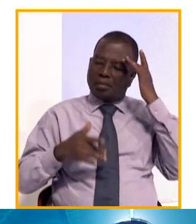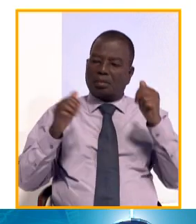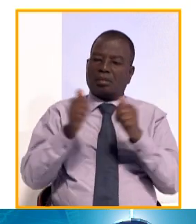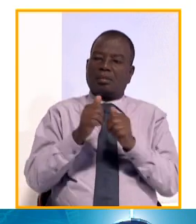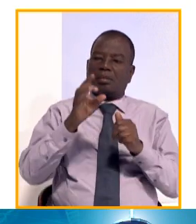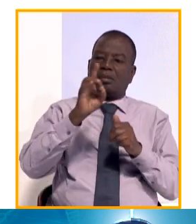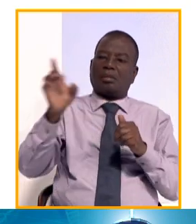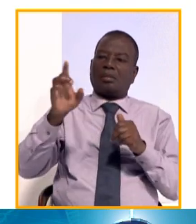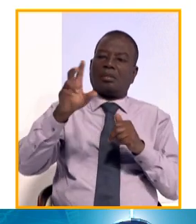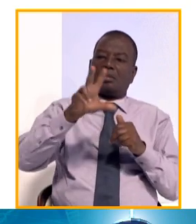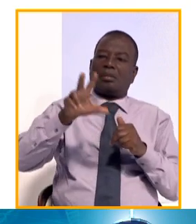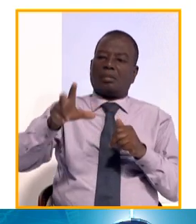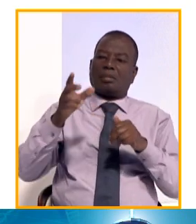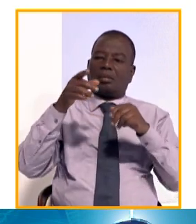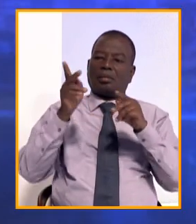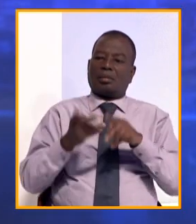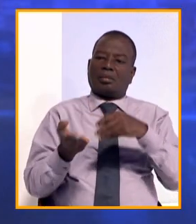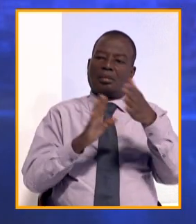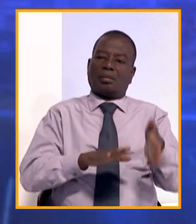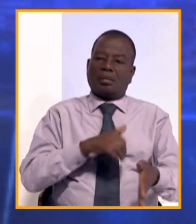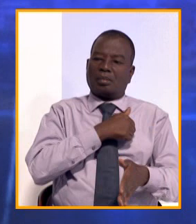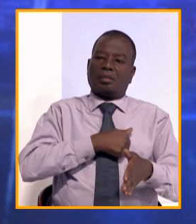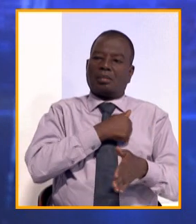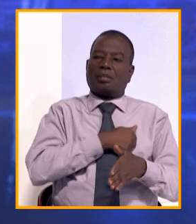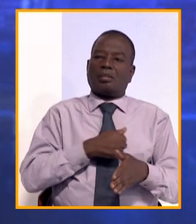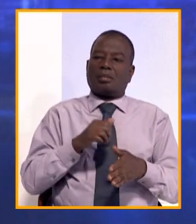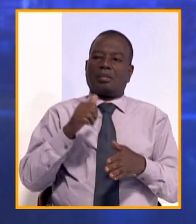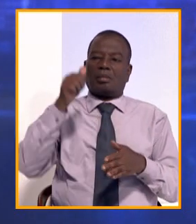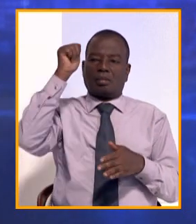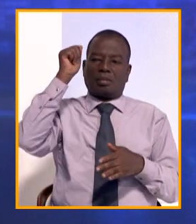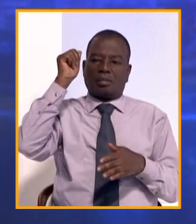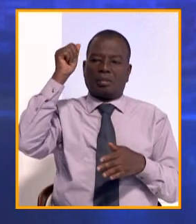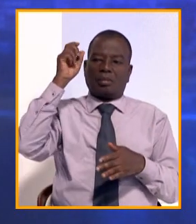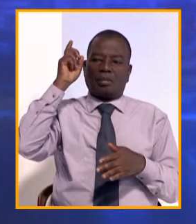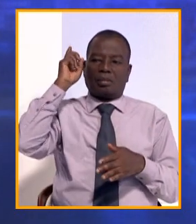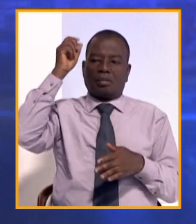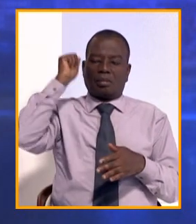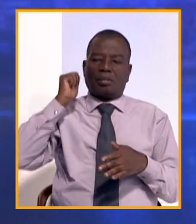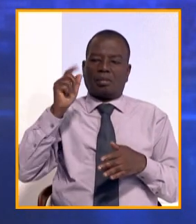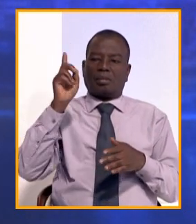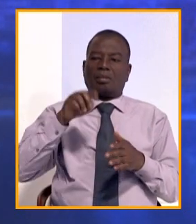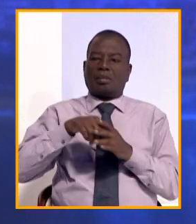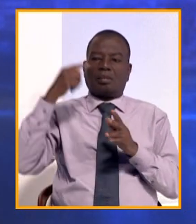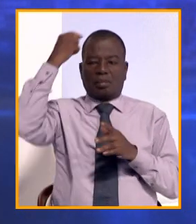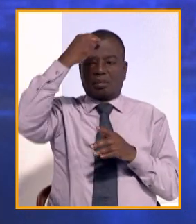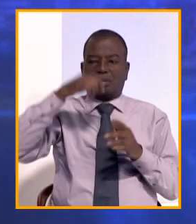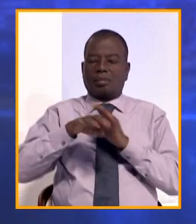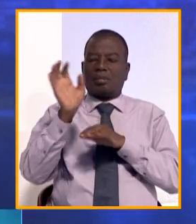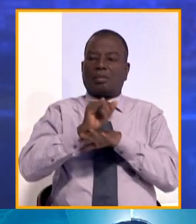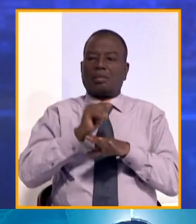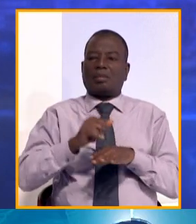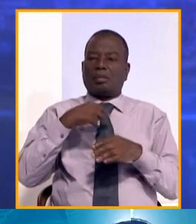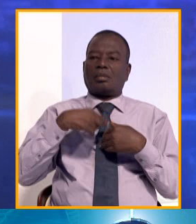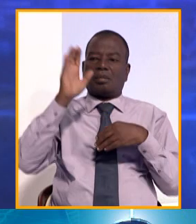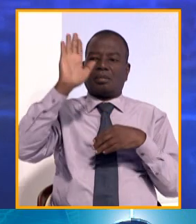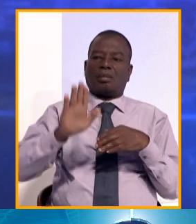avec 833 décès. L'ambassadeur de la République de Turquie en Côte d'Ivoire a salué hier,